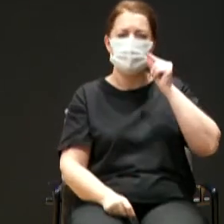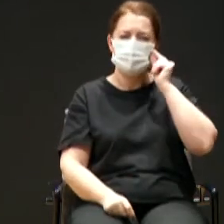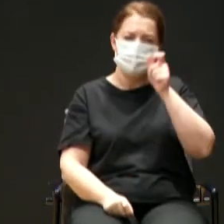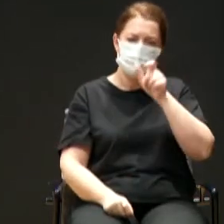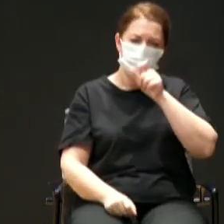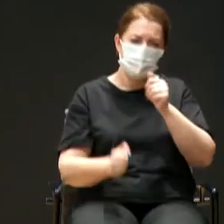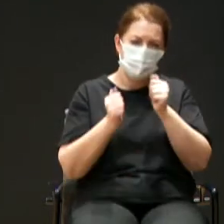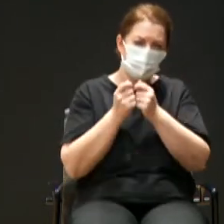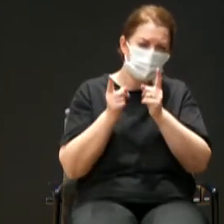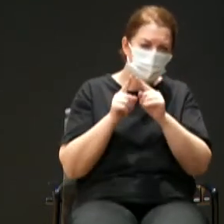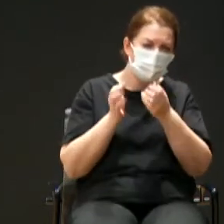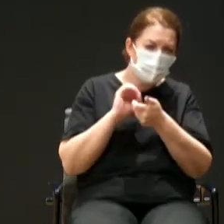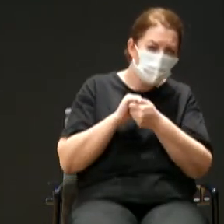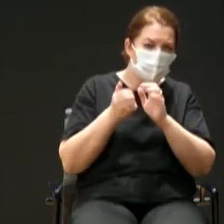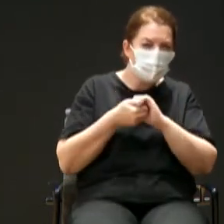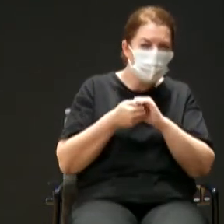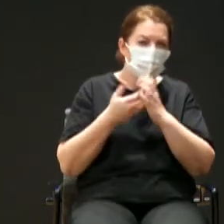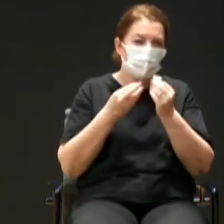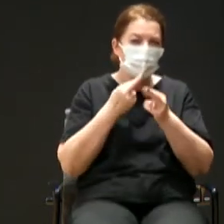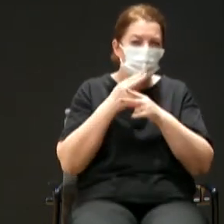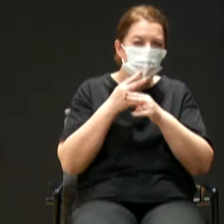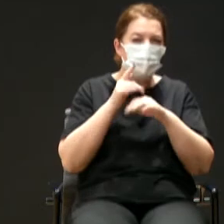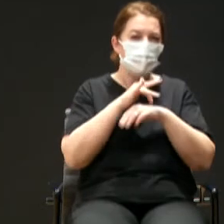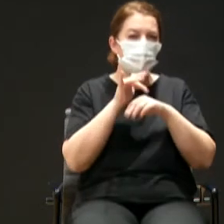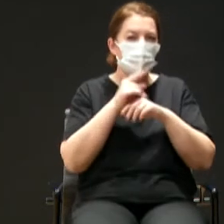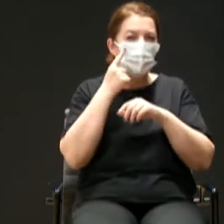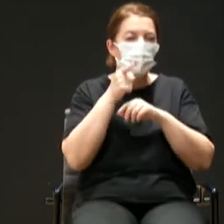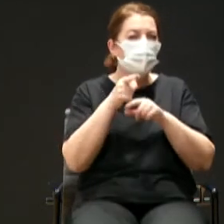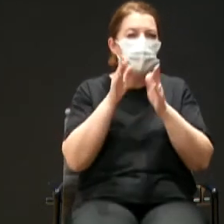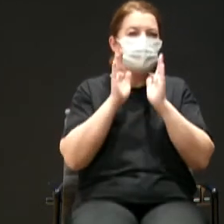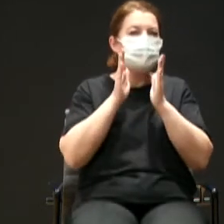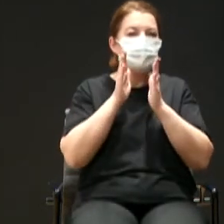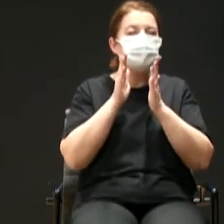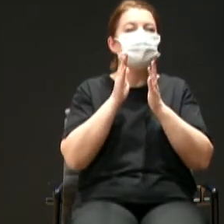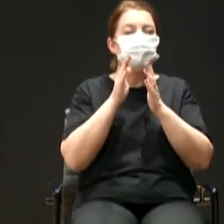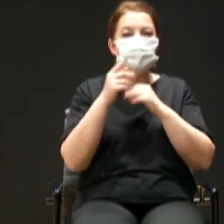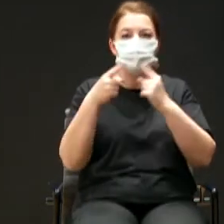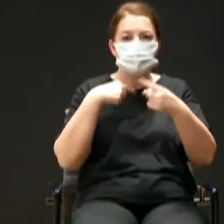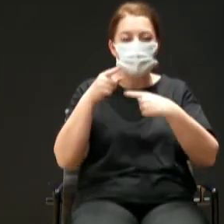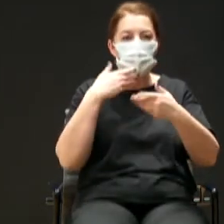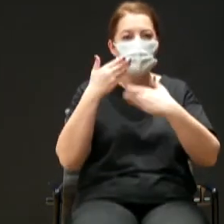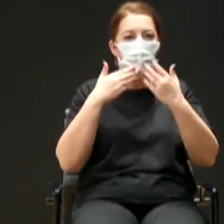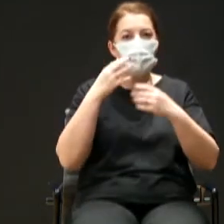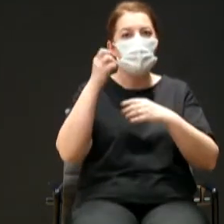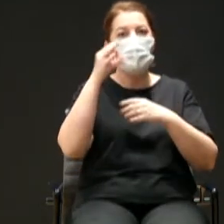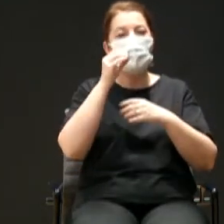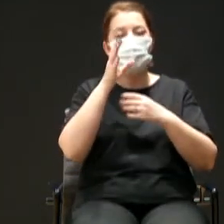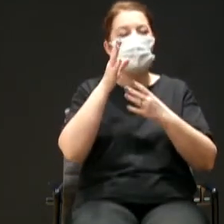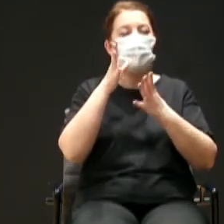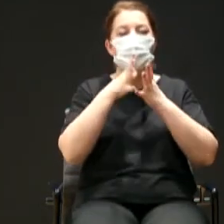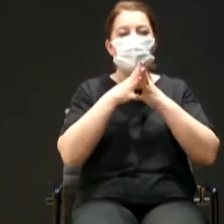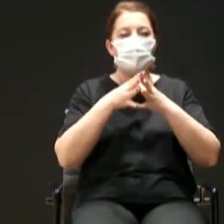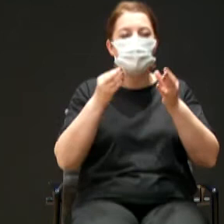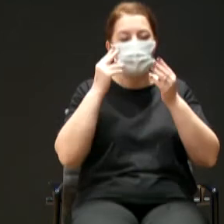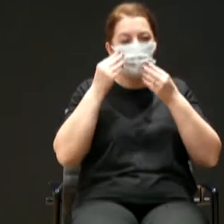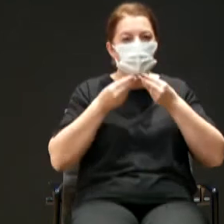araya gelince örgütlenir, konuşur, ülkedeki bu genel gidişatı birbirlerine anlatır ve AKP yok olup gider.